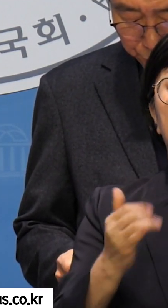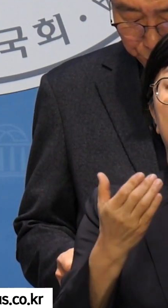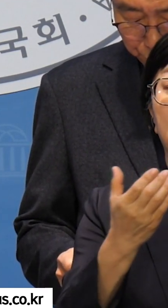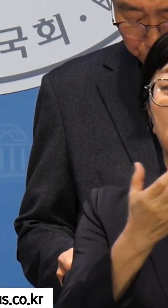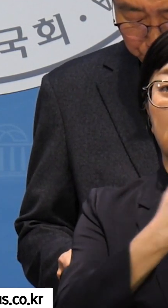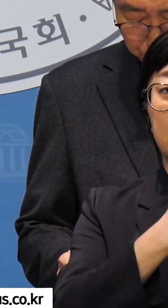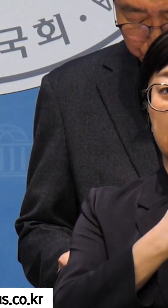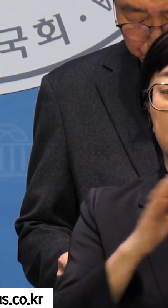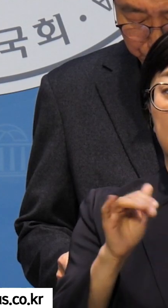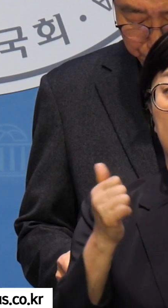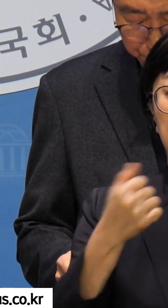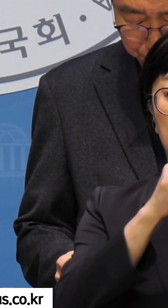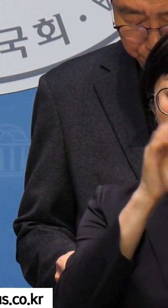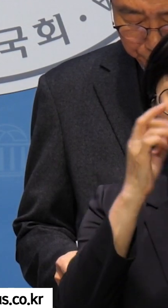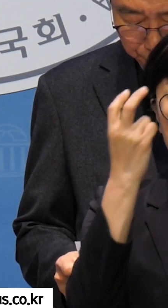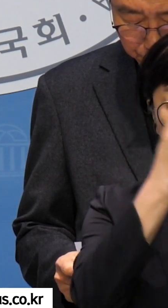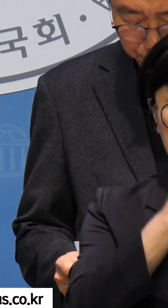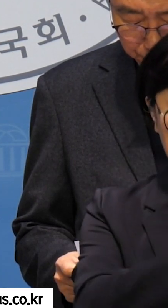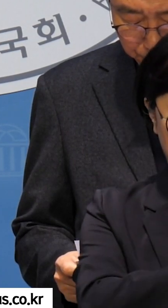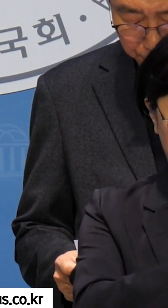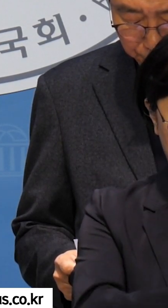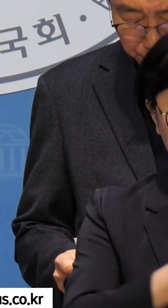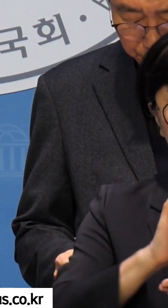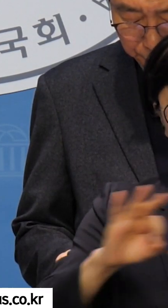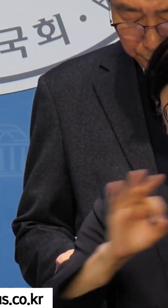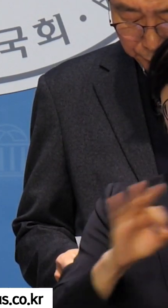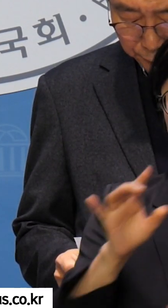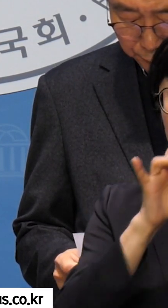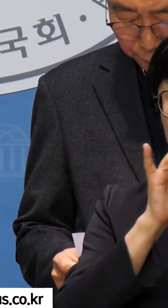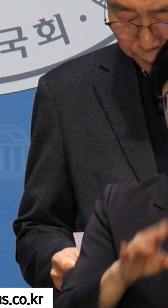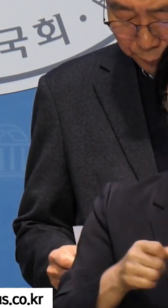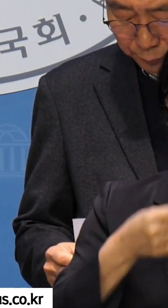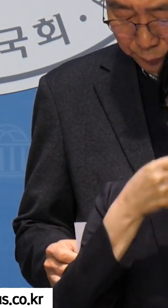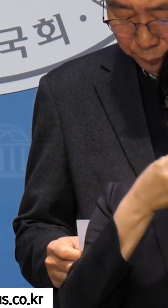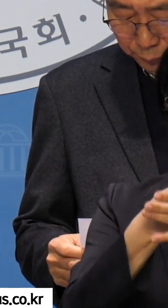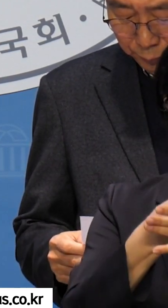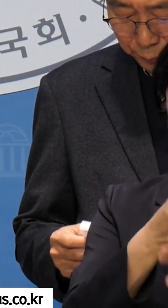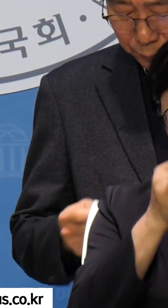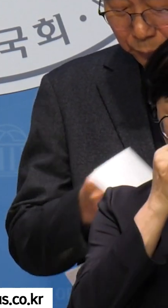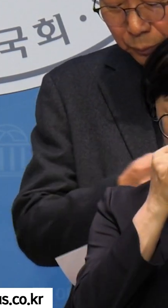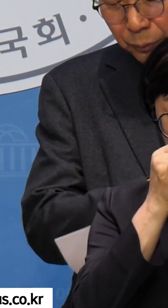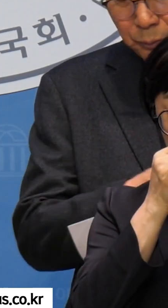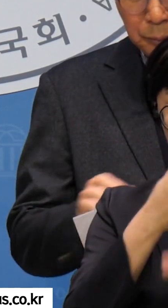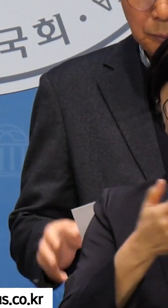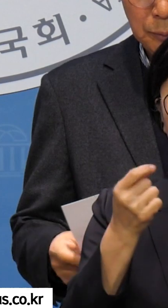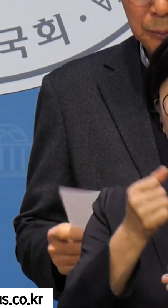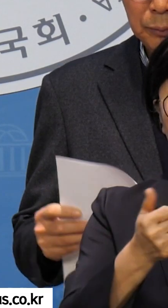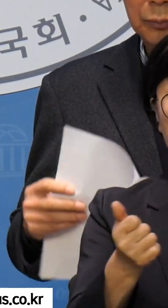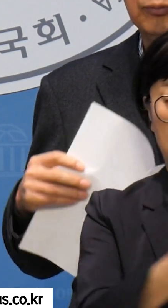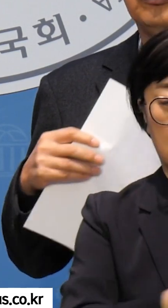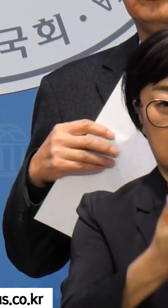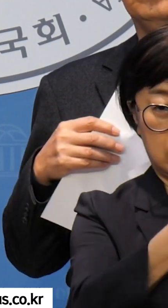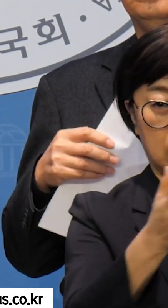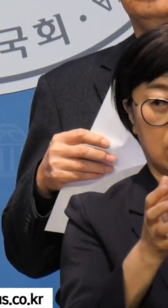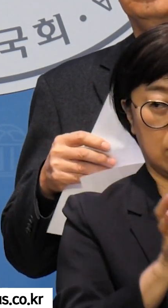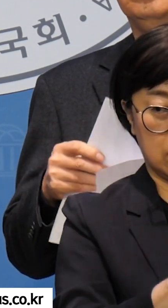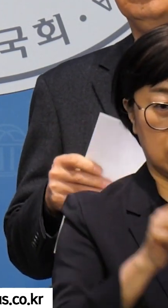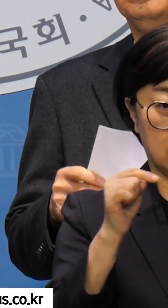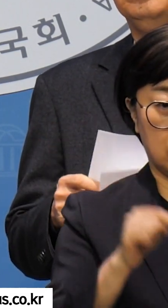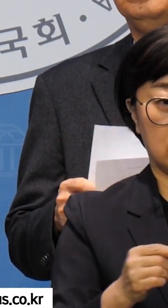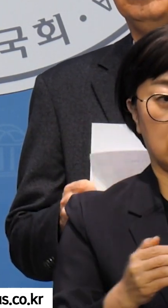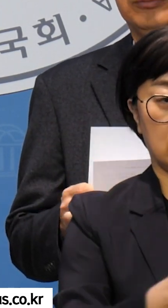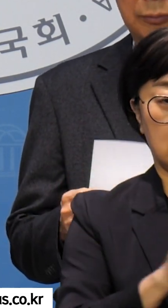부여해주신 국회 예산심의 권한을 낭비해서는 안 된다는 결정을 내리고 소위원회에서